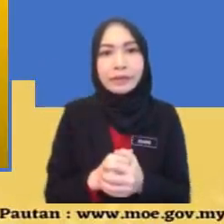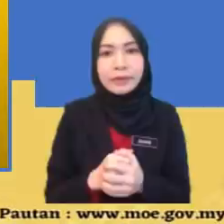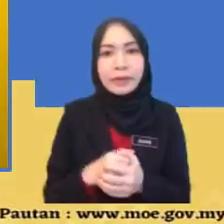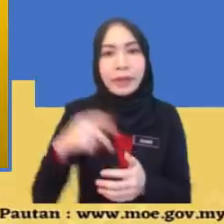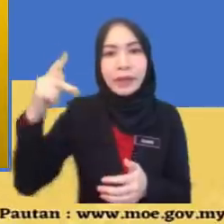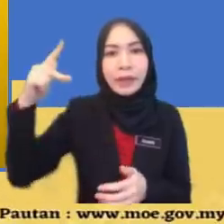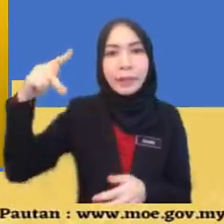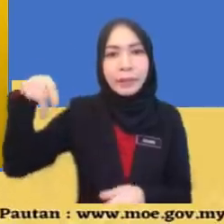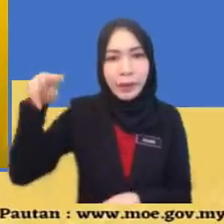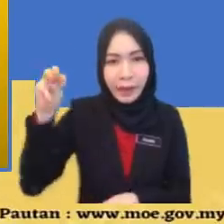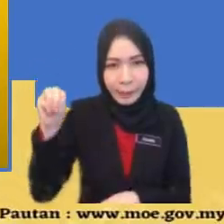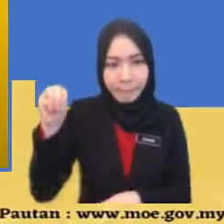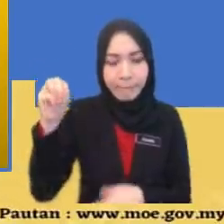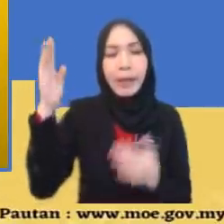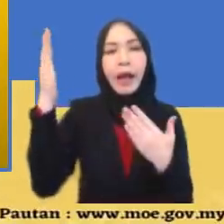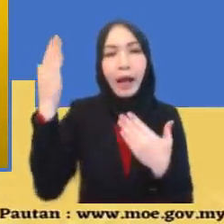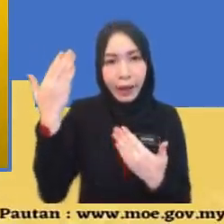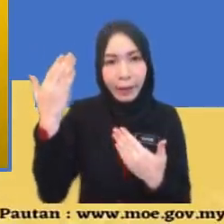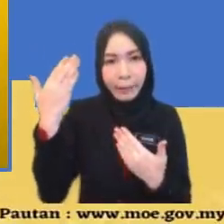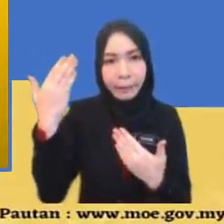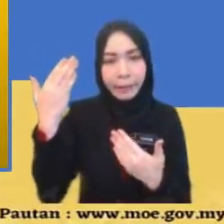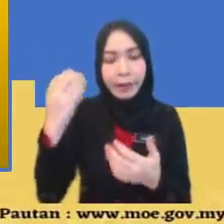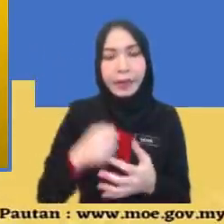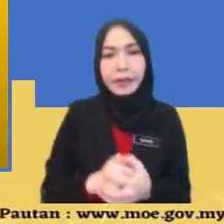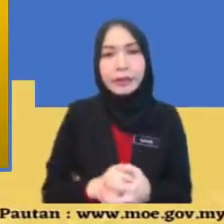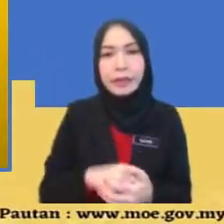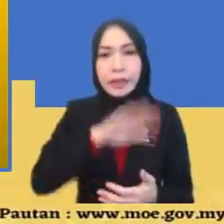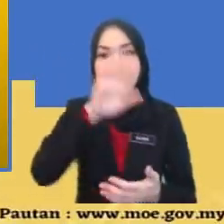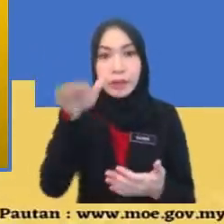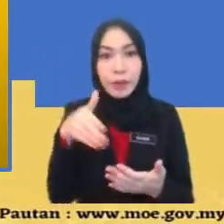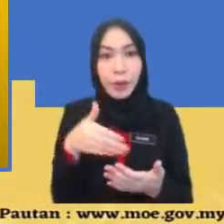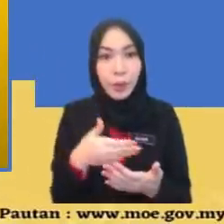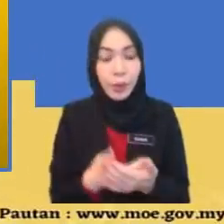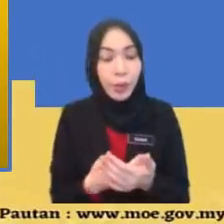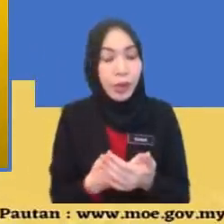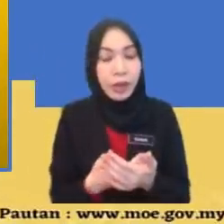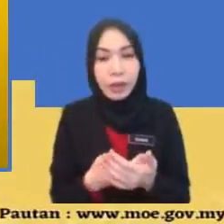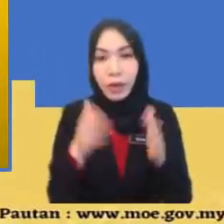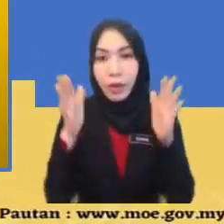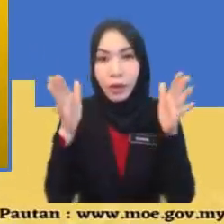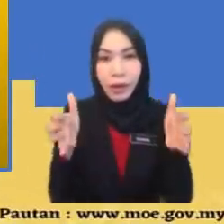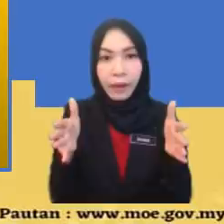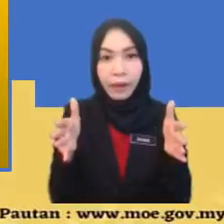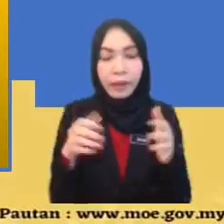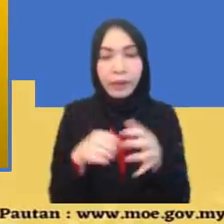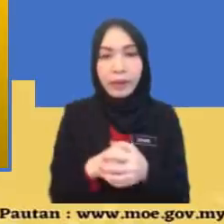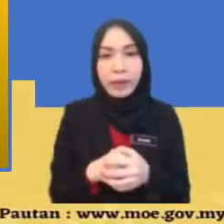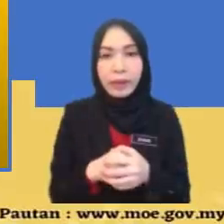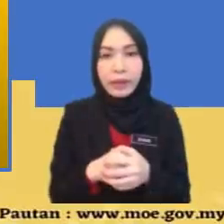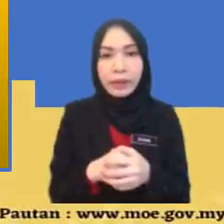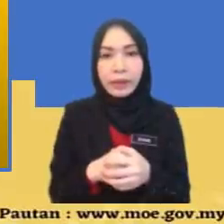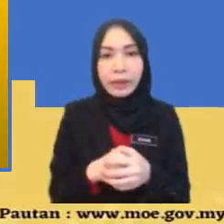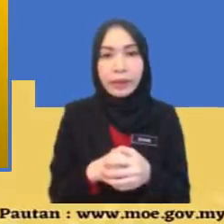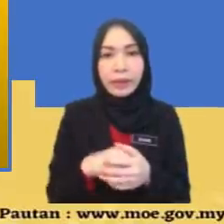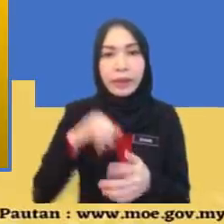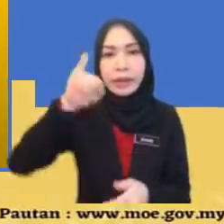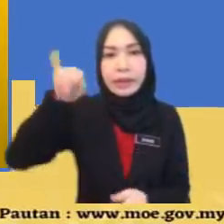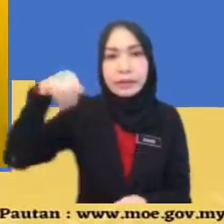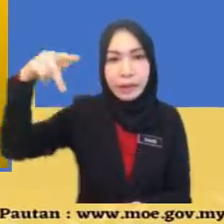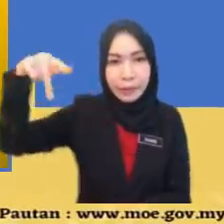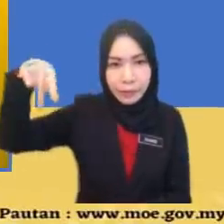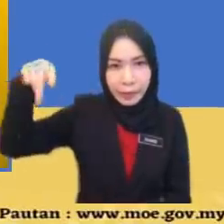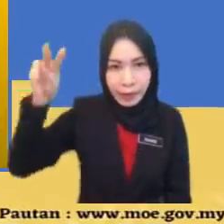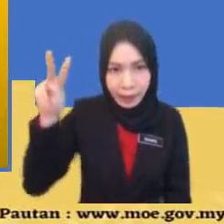desain mengharapkan keterlibatan semua PH khususnya daripada jabatan pendidikan Negeri dana